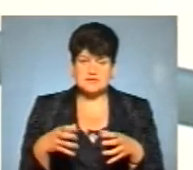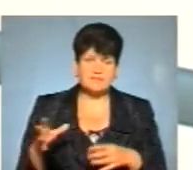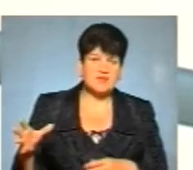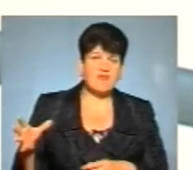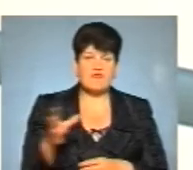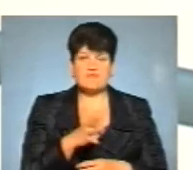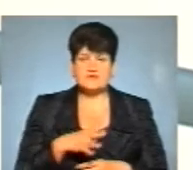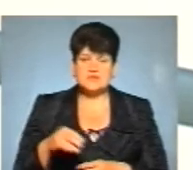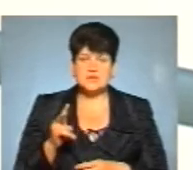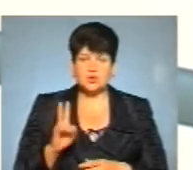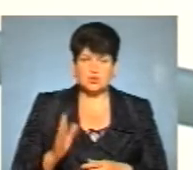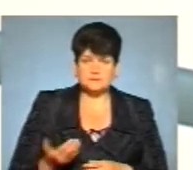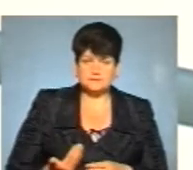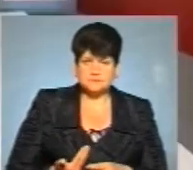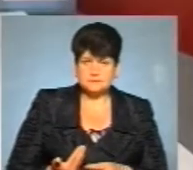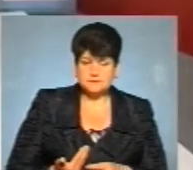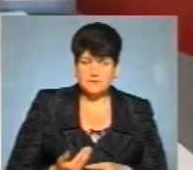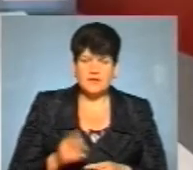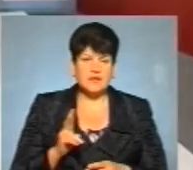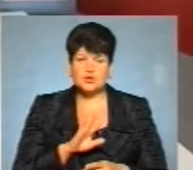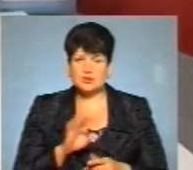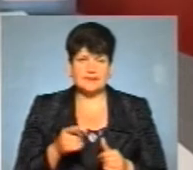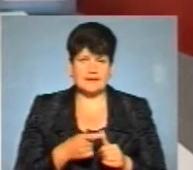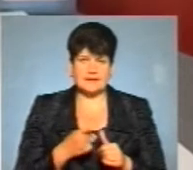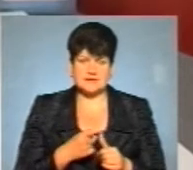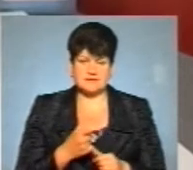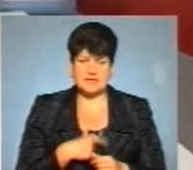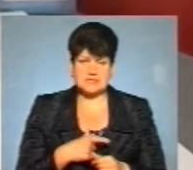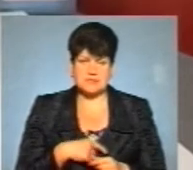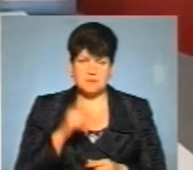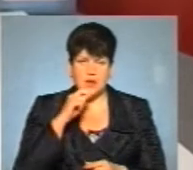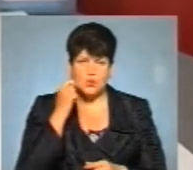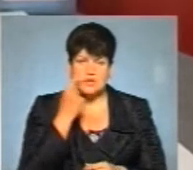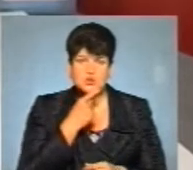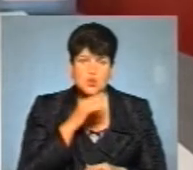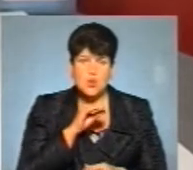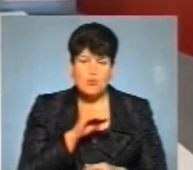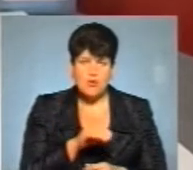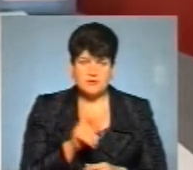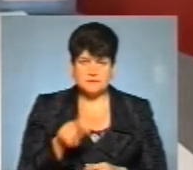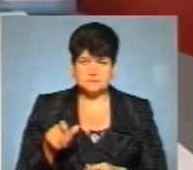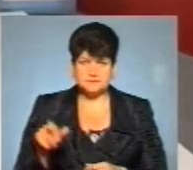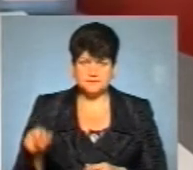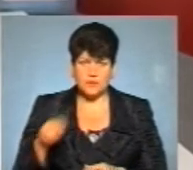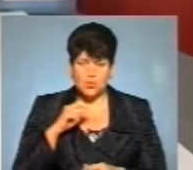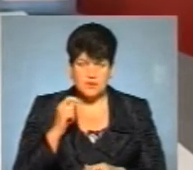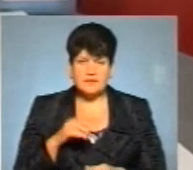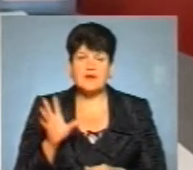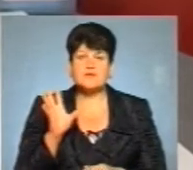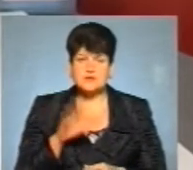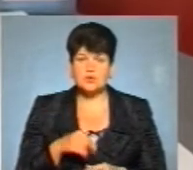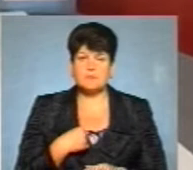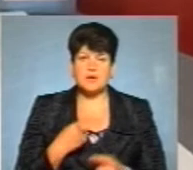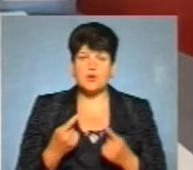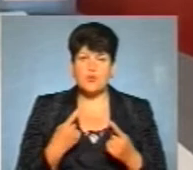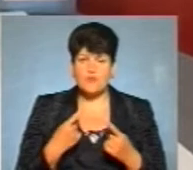хто мешкає, і навіть ті, хто не називають себе українськомовними мешканцями України, але все одно ми говоримо